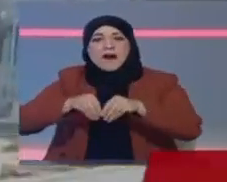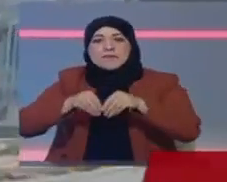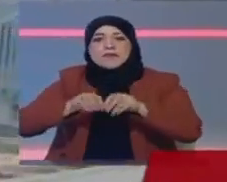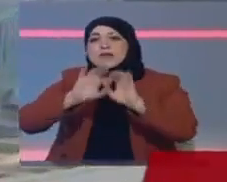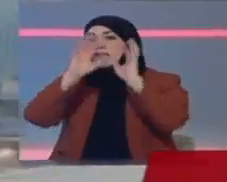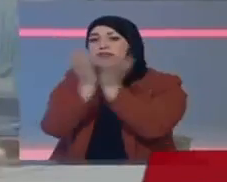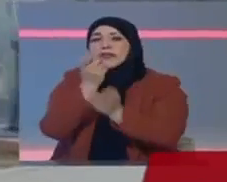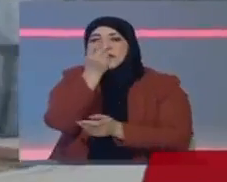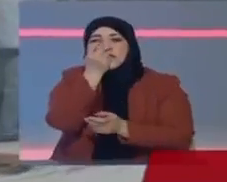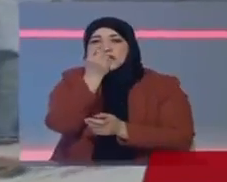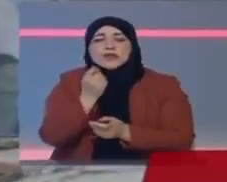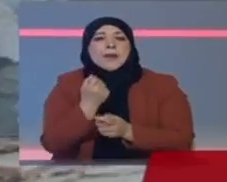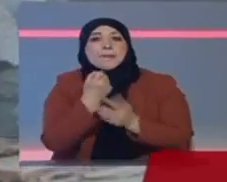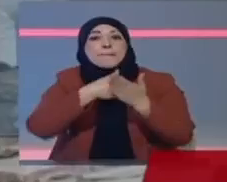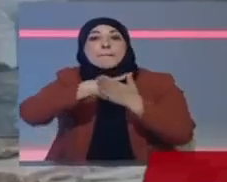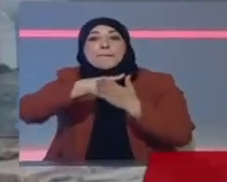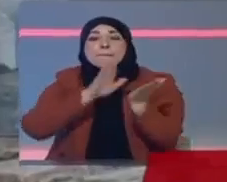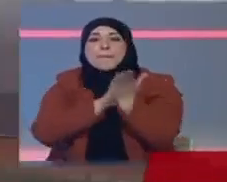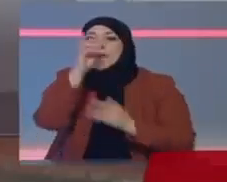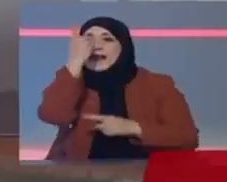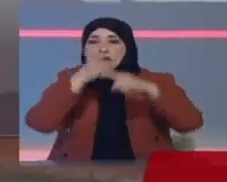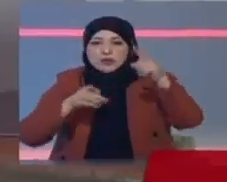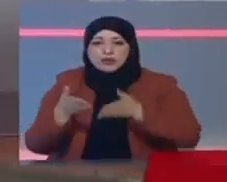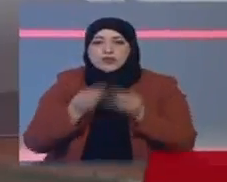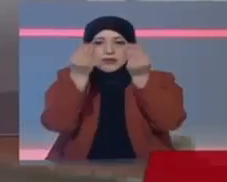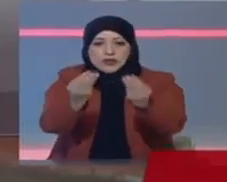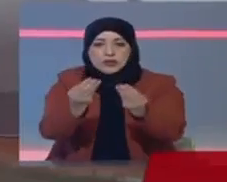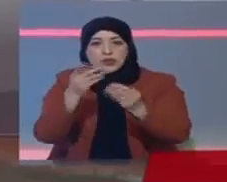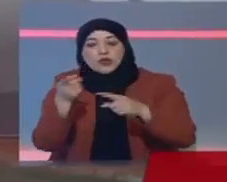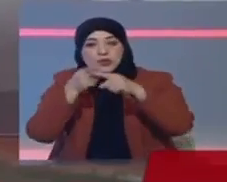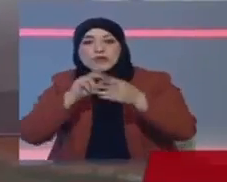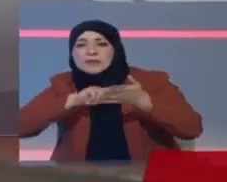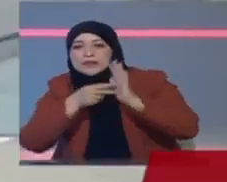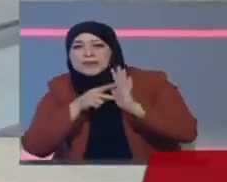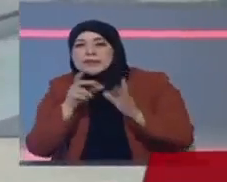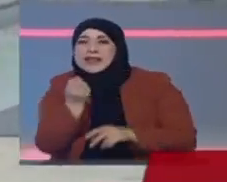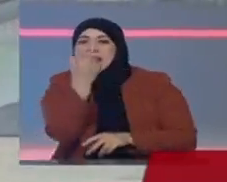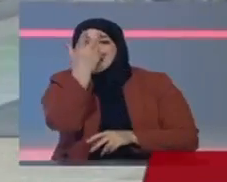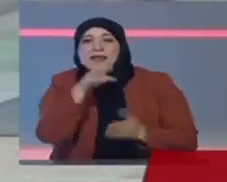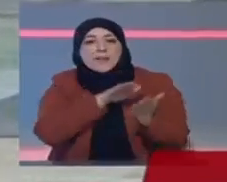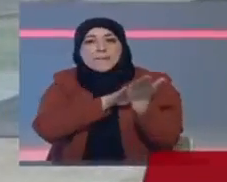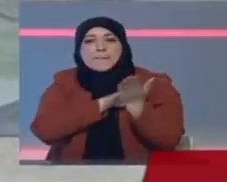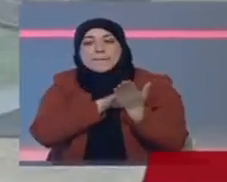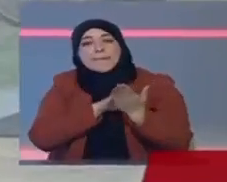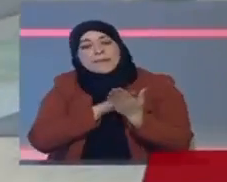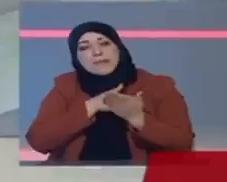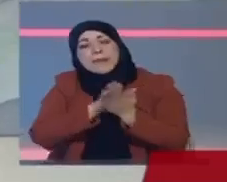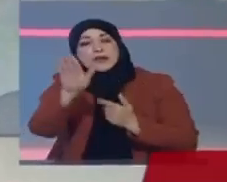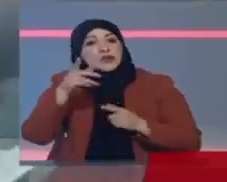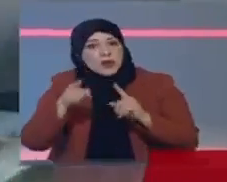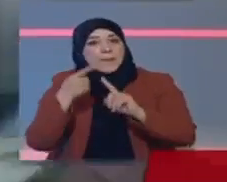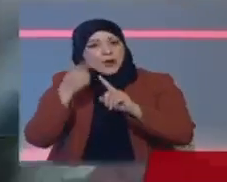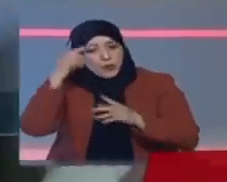قدرت بمائه وخمسين مليون دينار كما تم رصد تمويلا بثلاثمائه مليون دينار لمرافقه